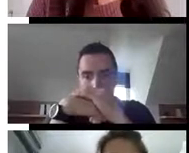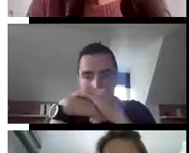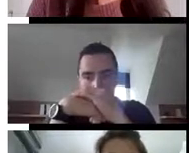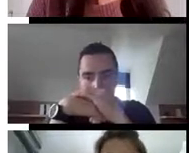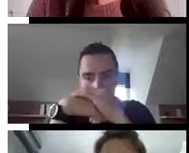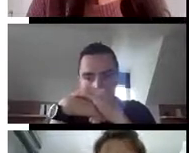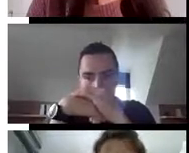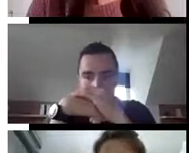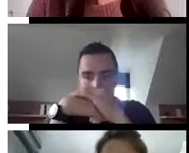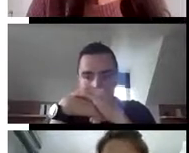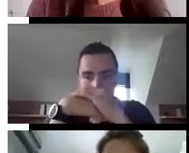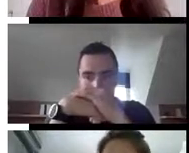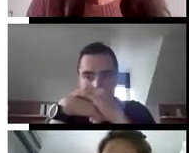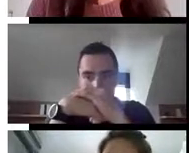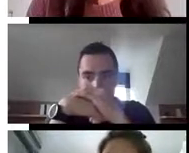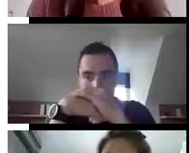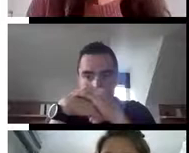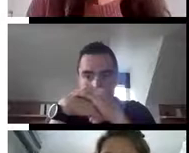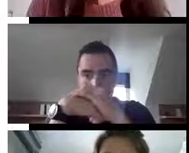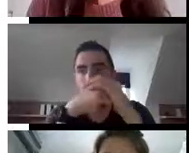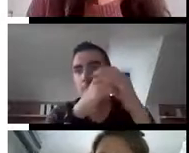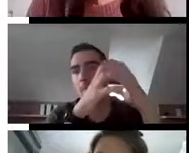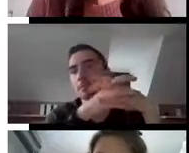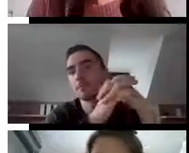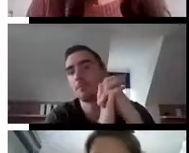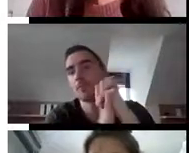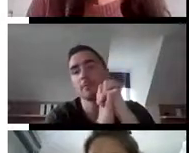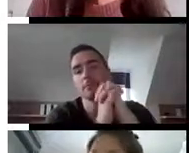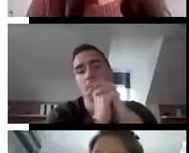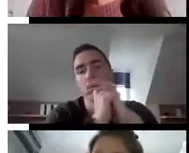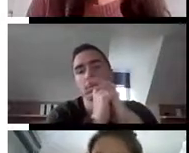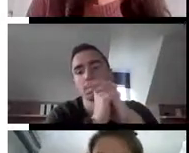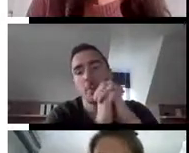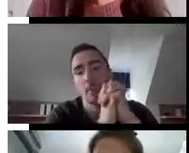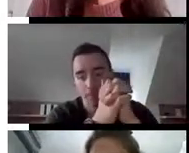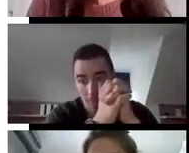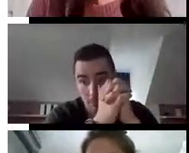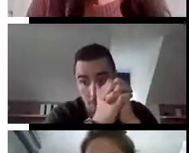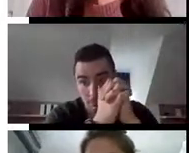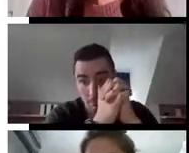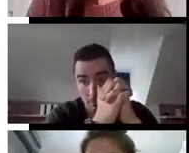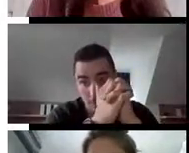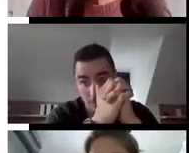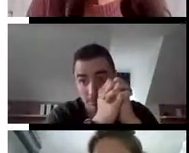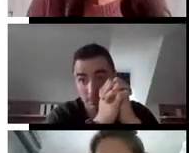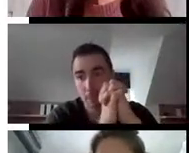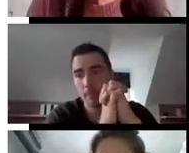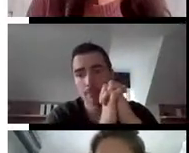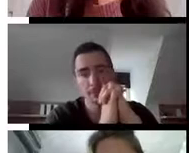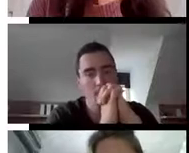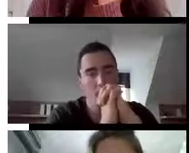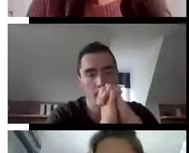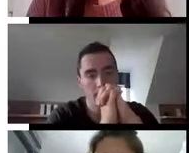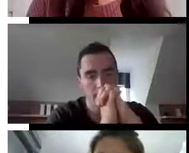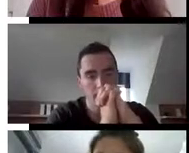en op die van de ambassade. En voor de tracing het zo gemakkelijk mogelijk te maken, duid je op je speelplein een corona-coördinator aan.